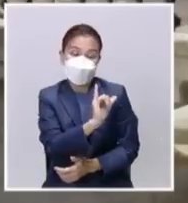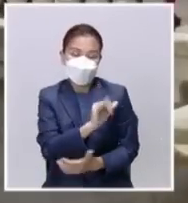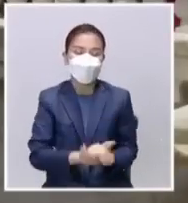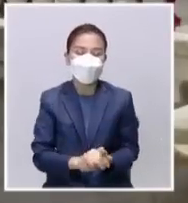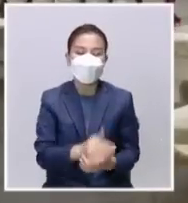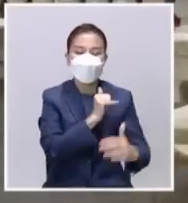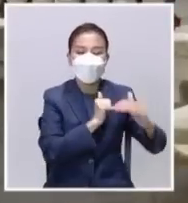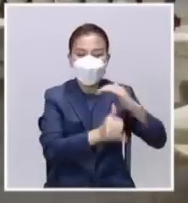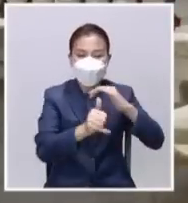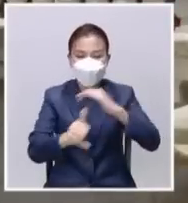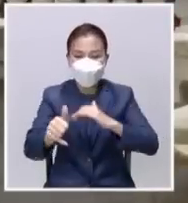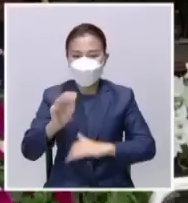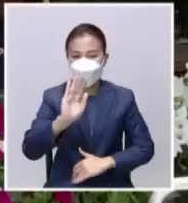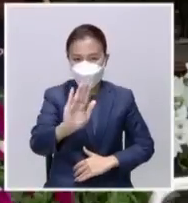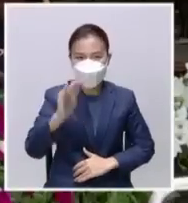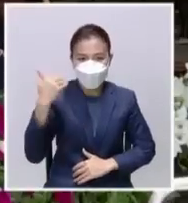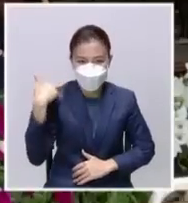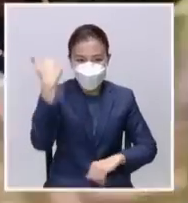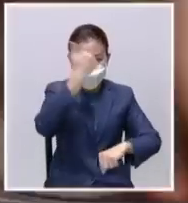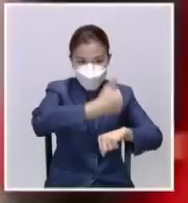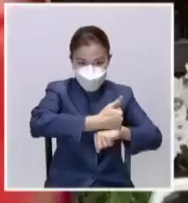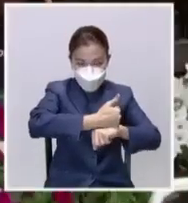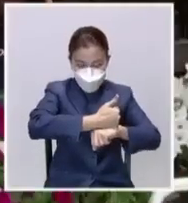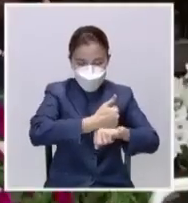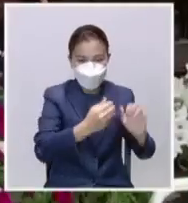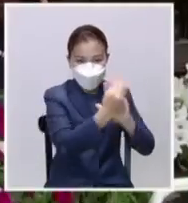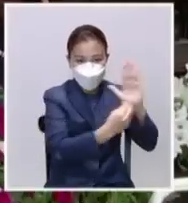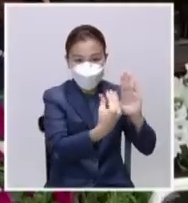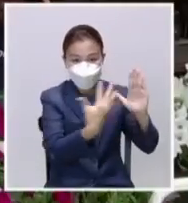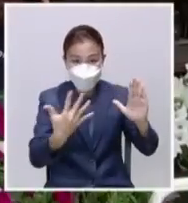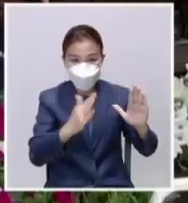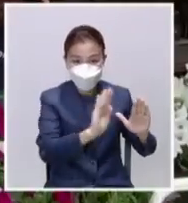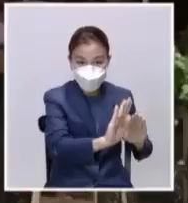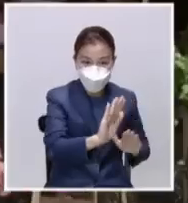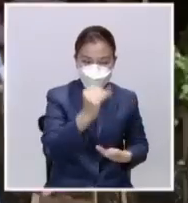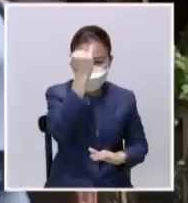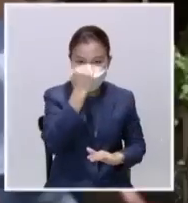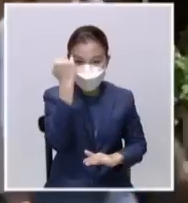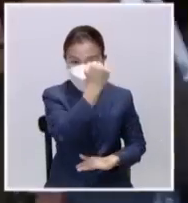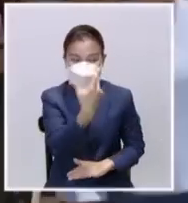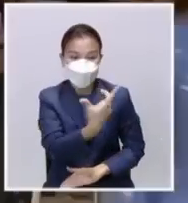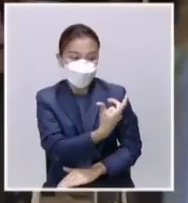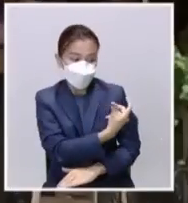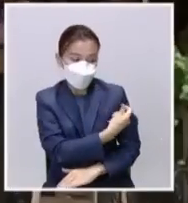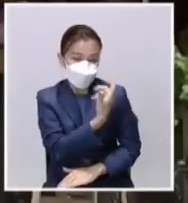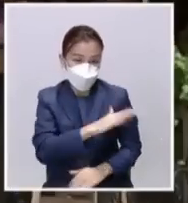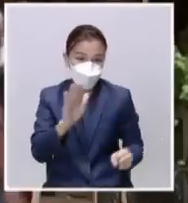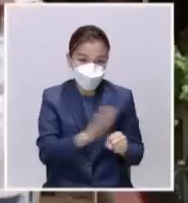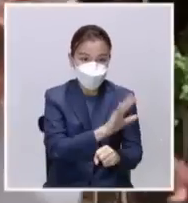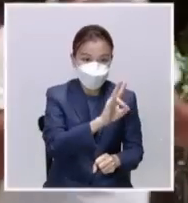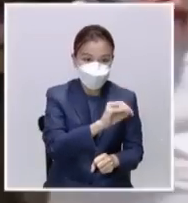ควิดด้วยนะคะโดยผู้ว่าการ5รัฐในอิตาลีเนี่ยสนับสนุนแผนการนี้ล่าสุดอิตาลีก็มีผู้ฉีดวัคซีนต้านโควิดครบแล้ว